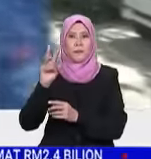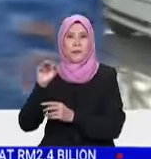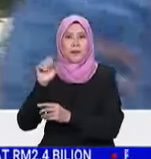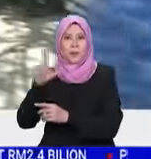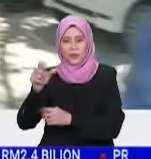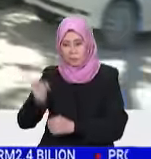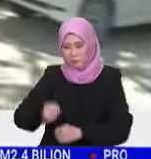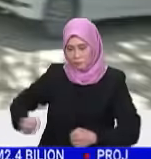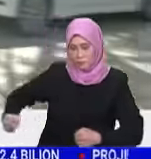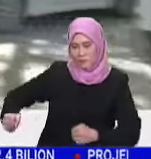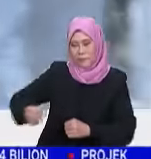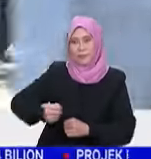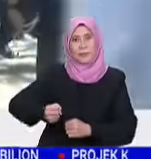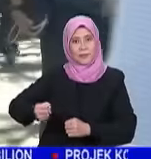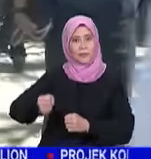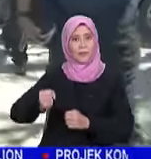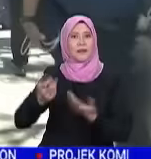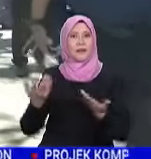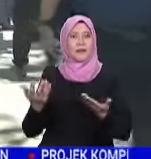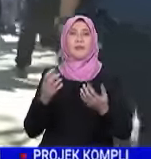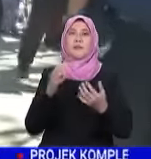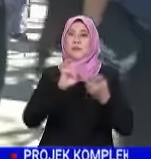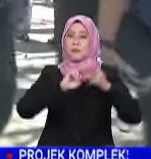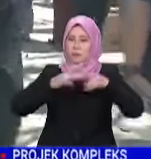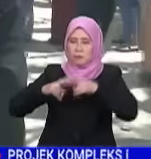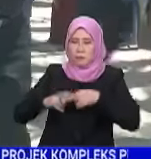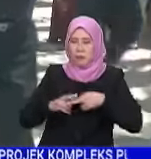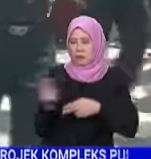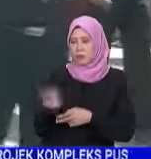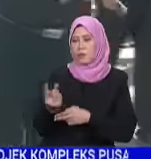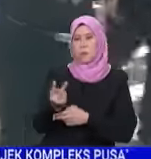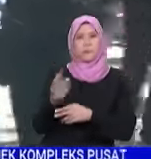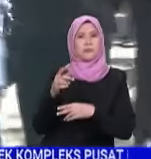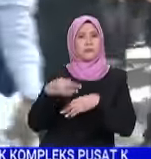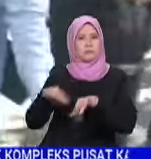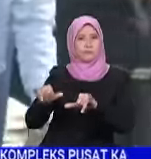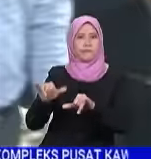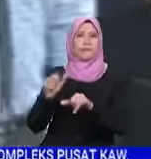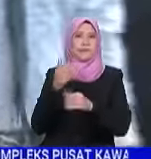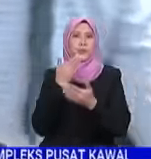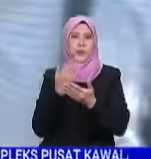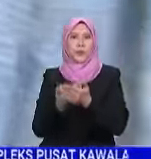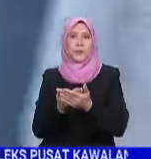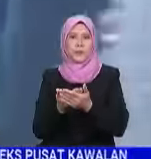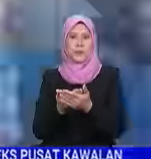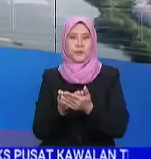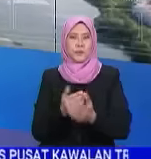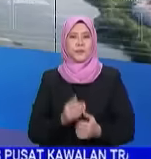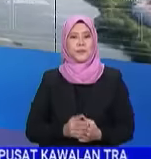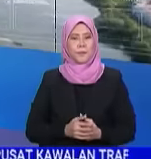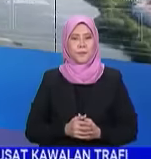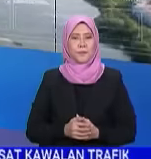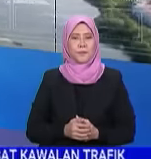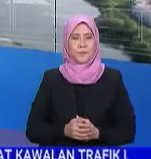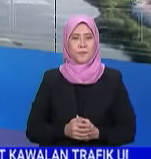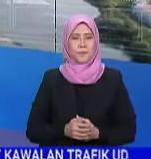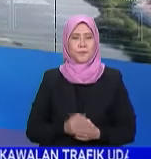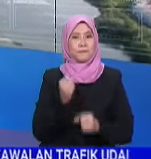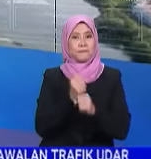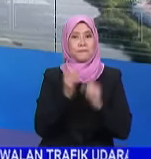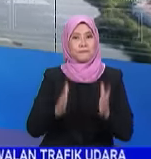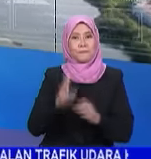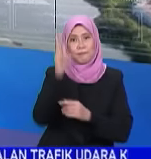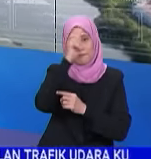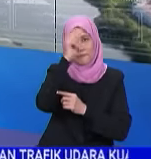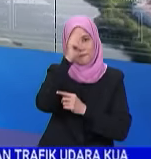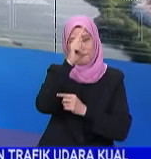tangan hasil selenggara pihak APM kedua-duanya masih berfungsi dengan baik penjawat awam